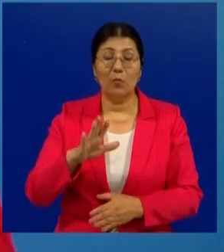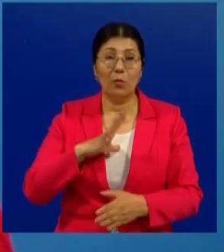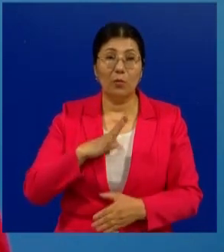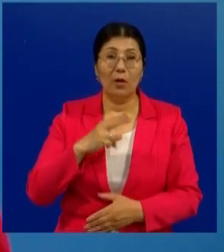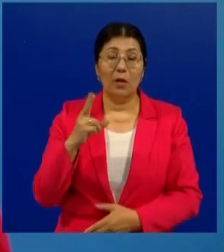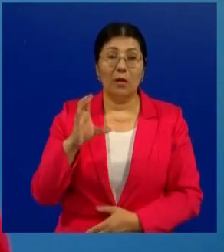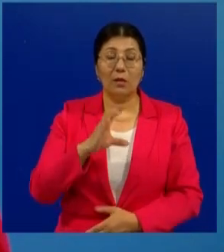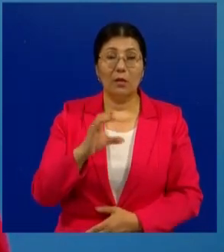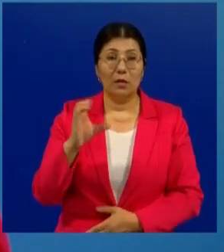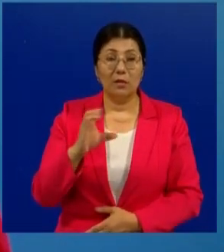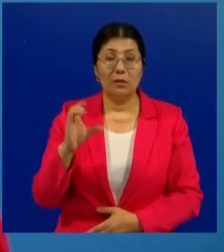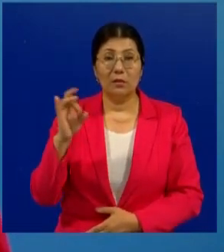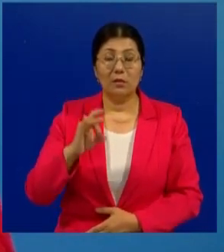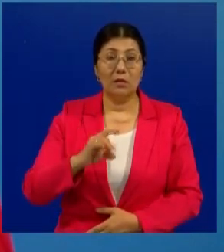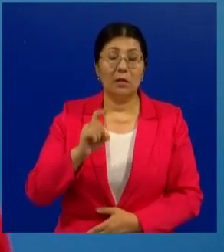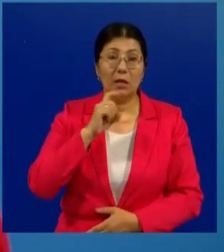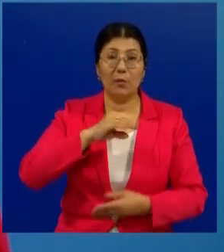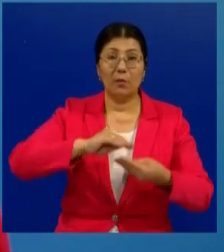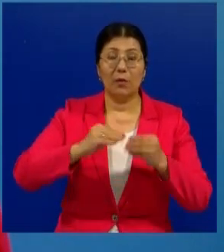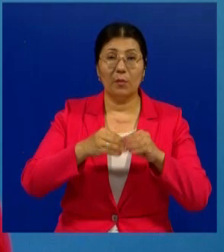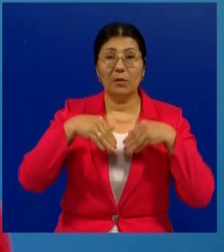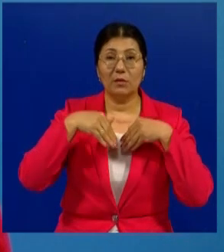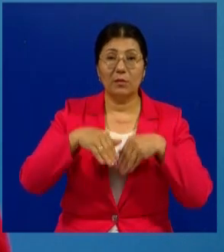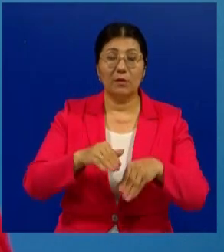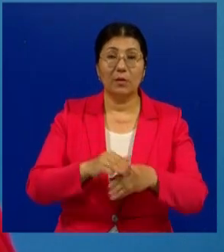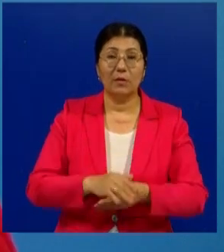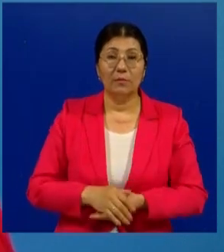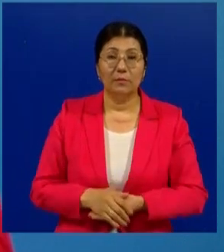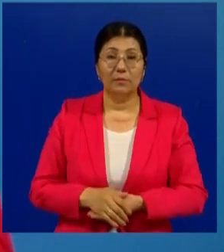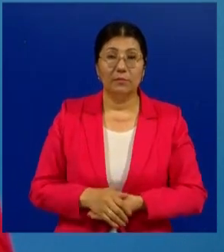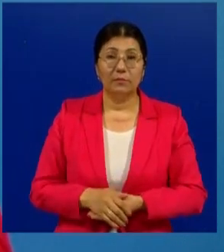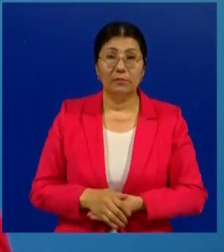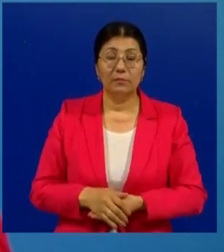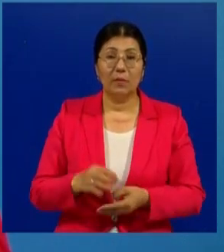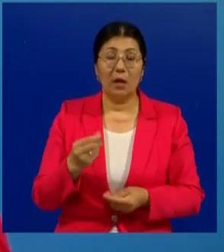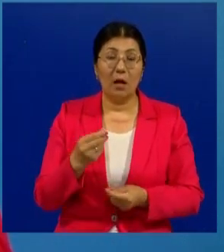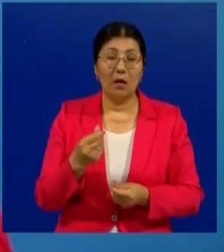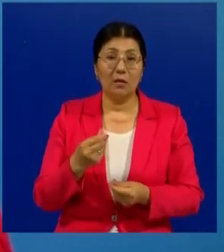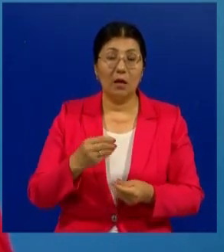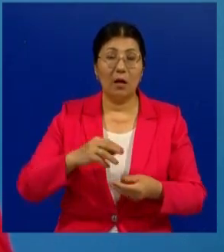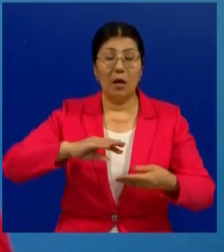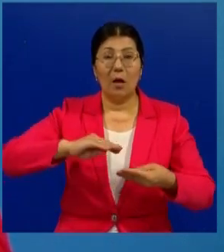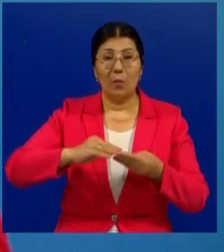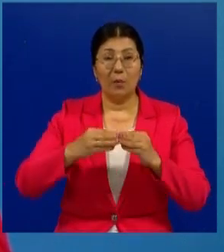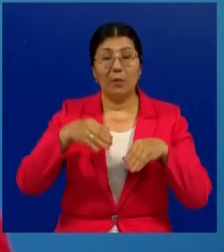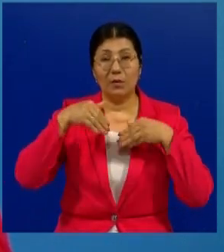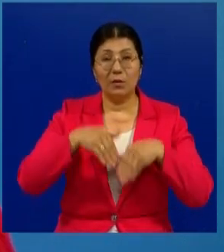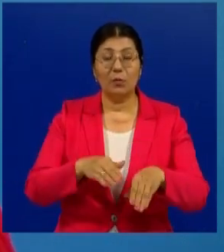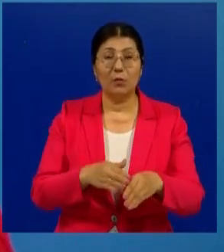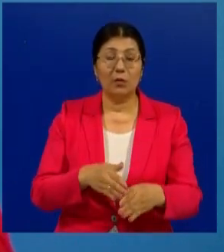КСРО экономикалық мәселені шешуде, мынау индустрияландыру жүріп жатқан кезде қаржы мәселесін шешуде астық пен ет дайындау, жүн